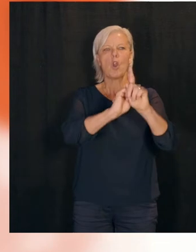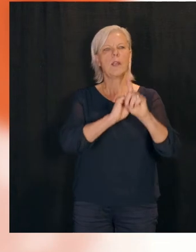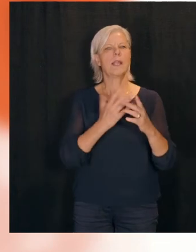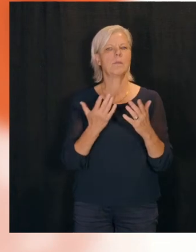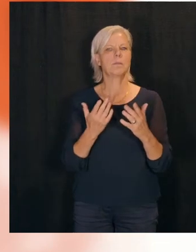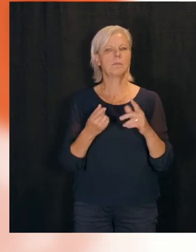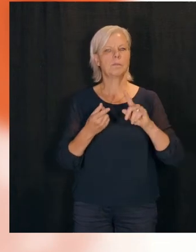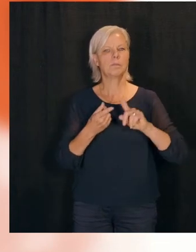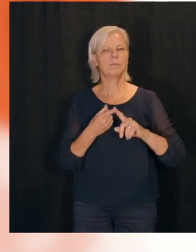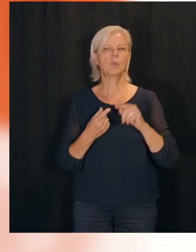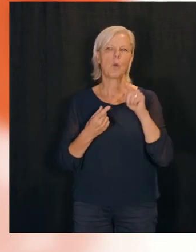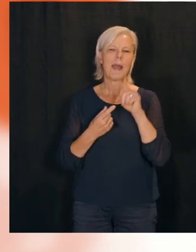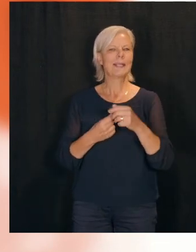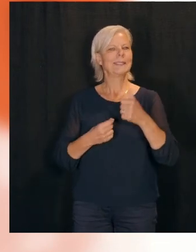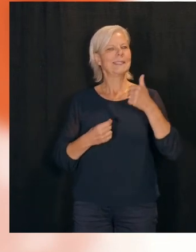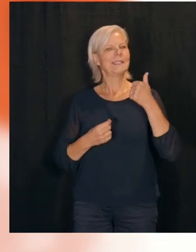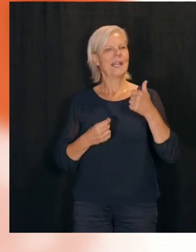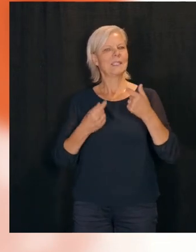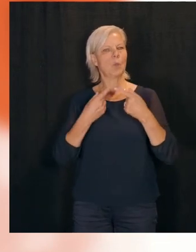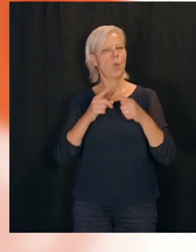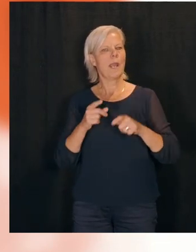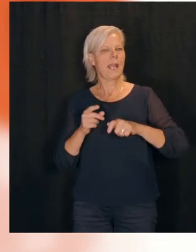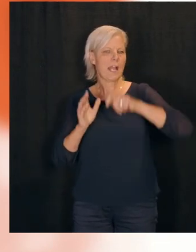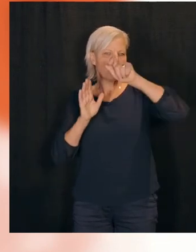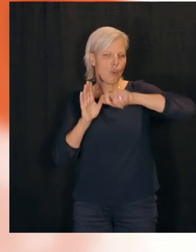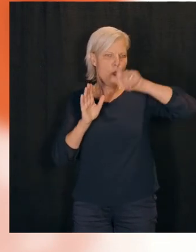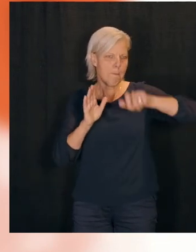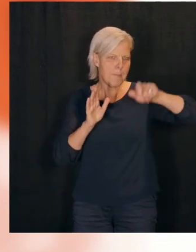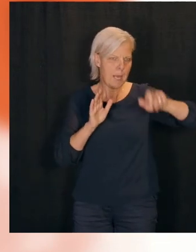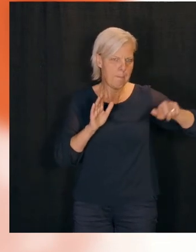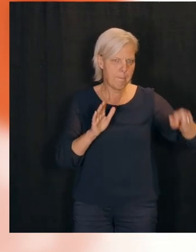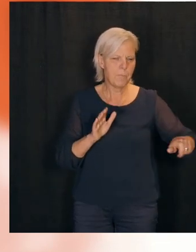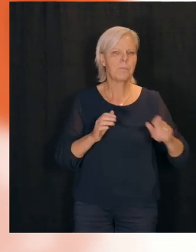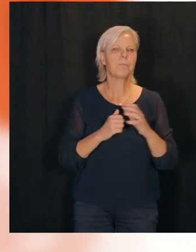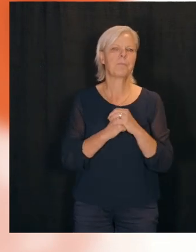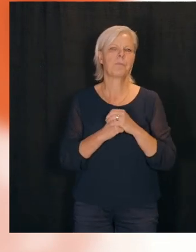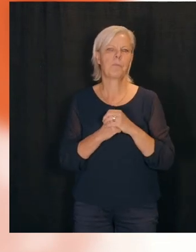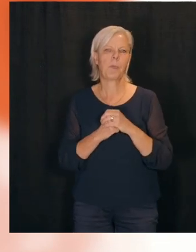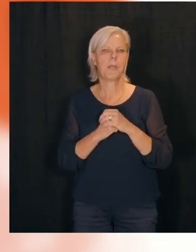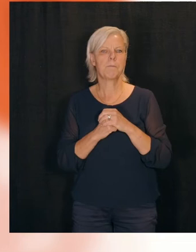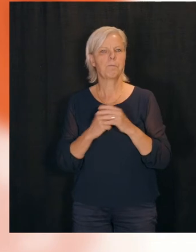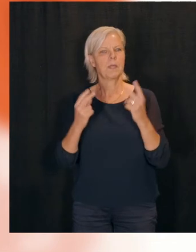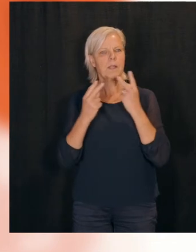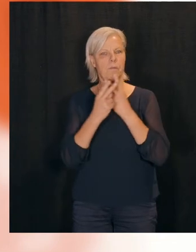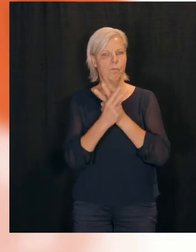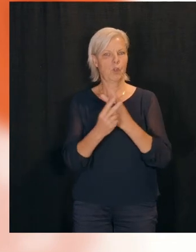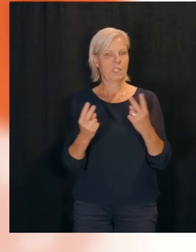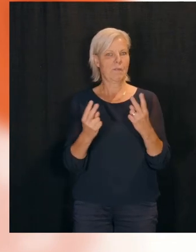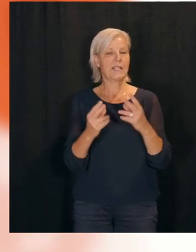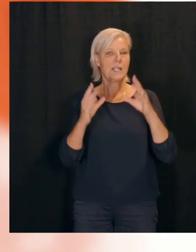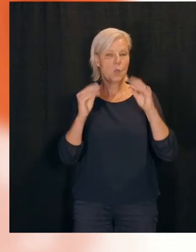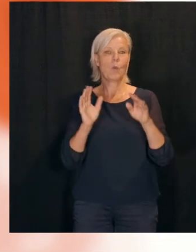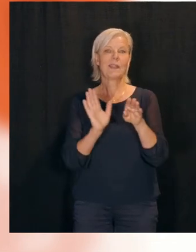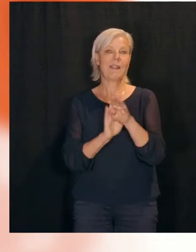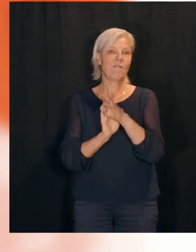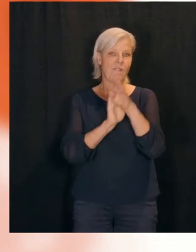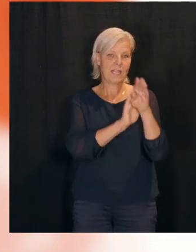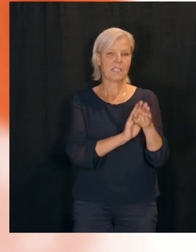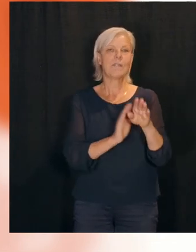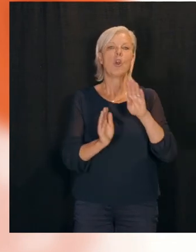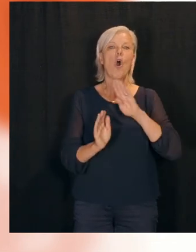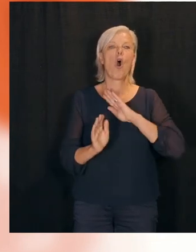som de här sex staplarna är till att tänkta att illustrera. Till vänster har vi